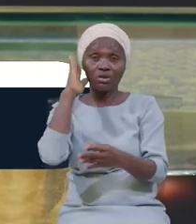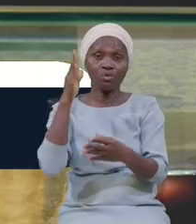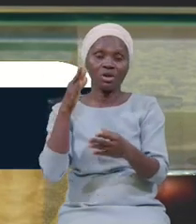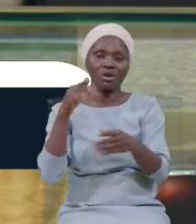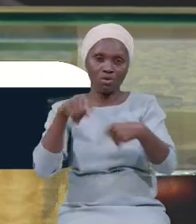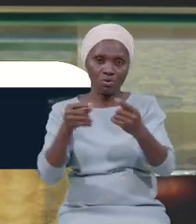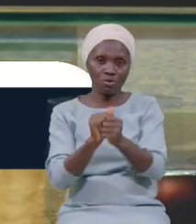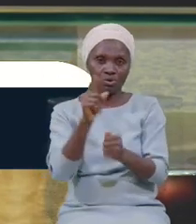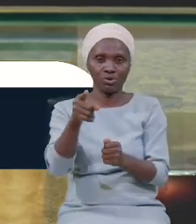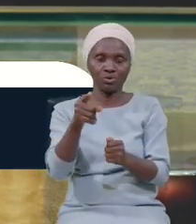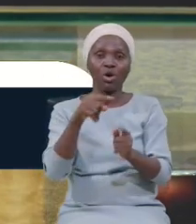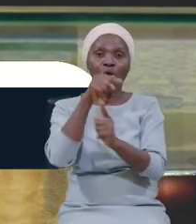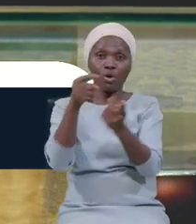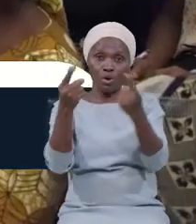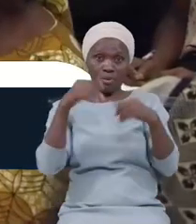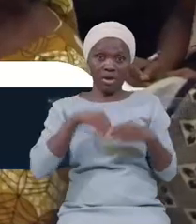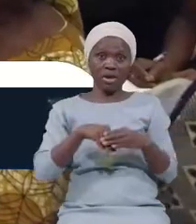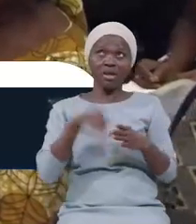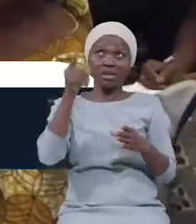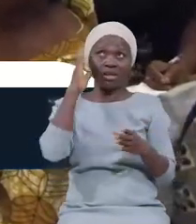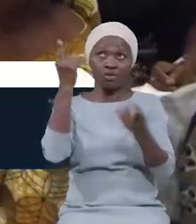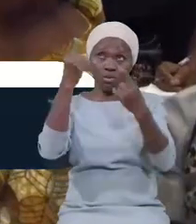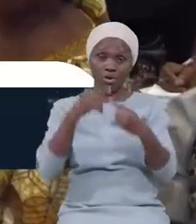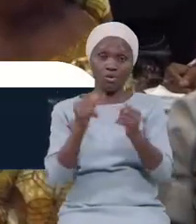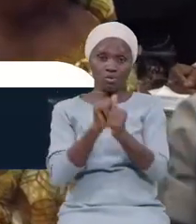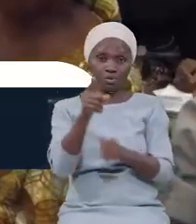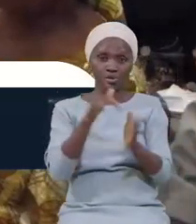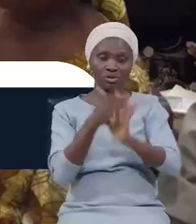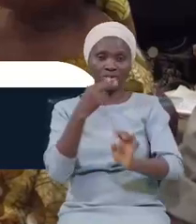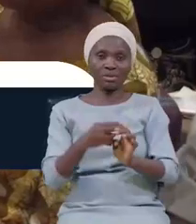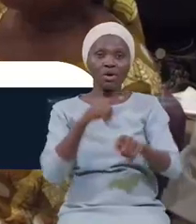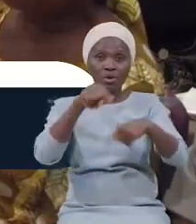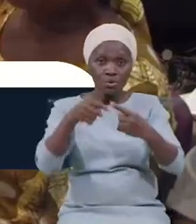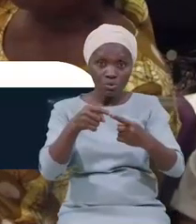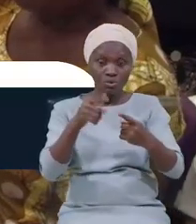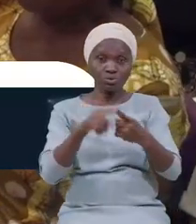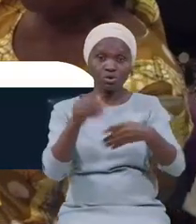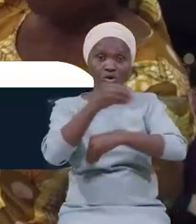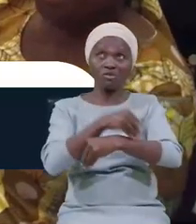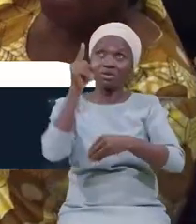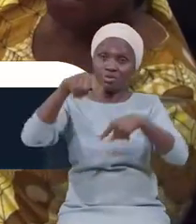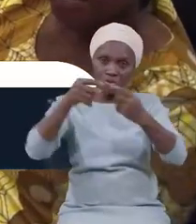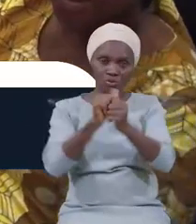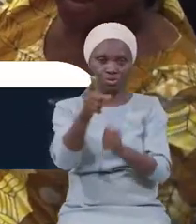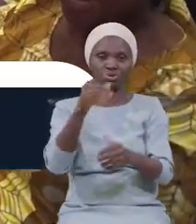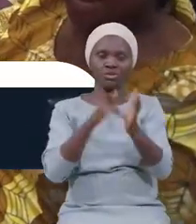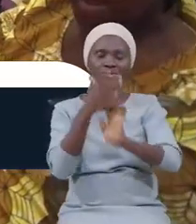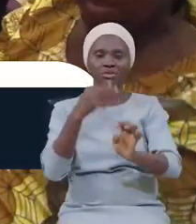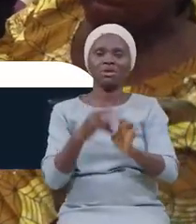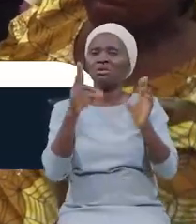il rentrera avec vous. Lorsque vous irez au bureau, il ira avec vos bureaux. Aucun mal ne touchera votre